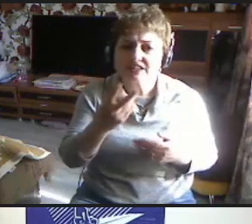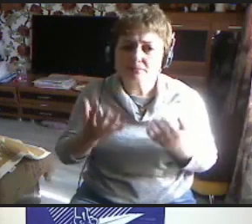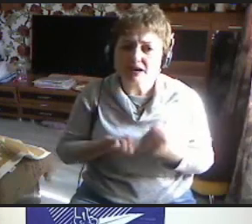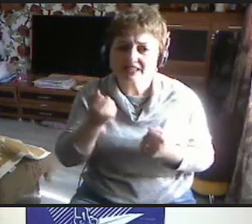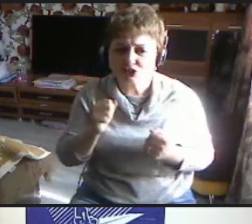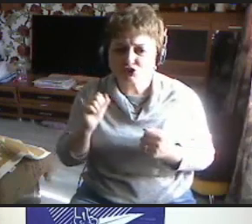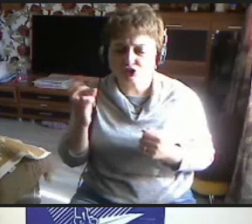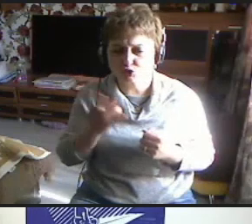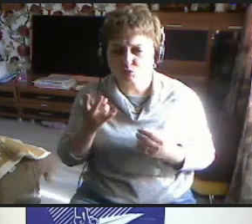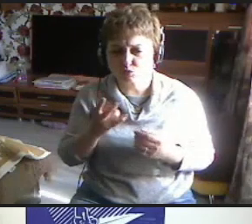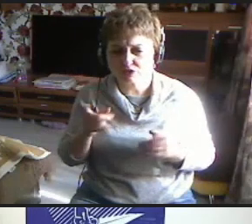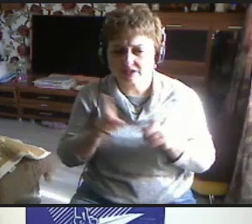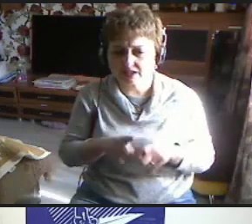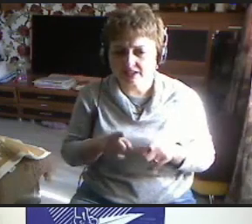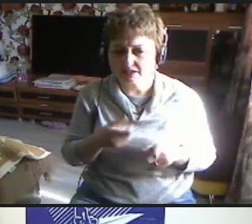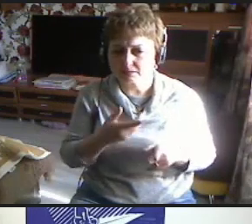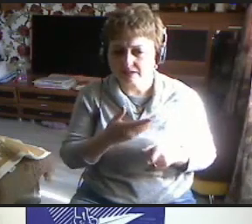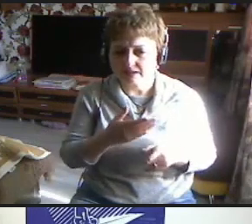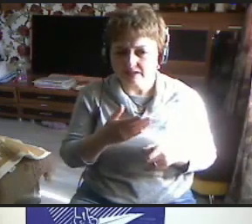таким соученикам.